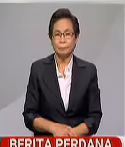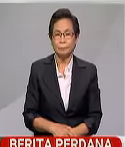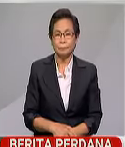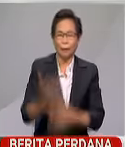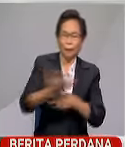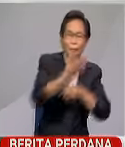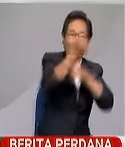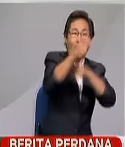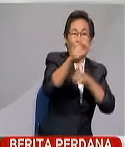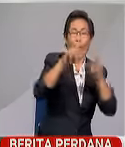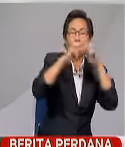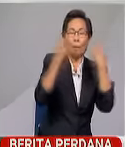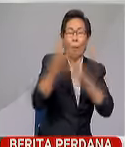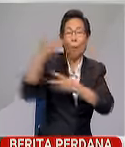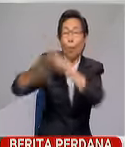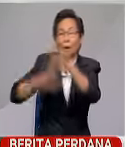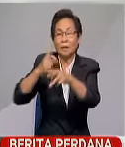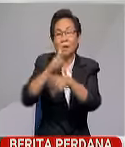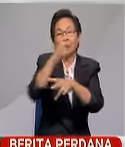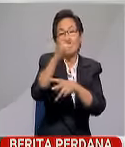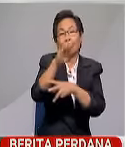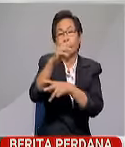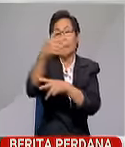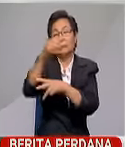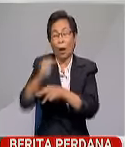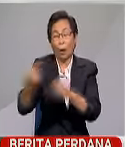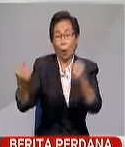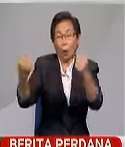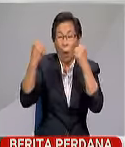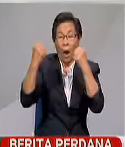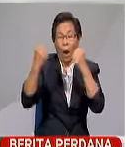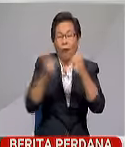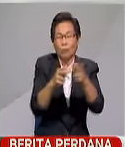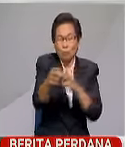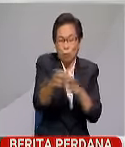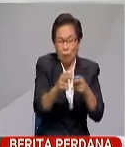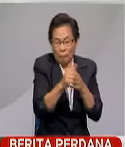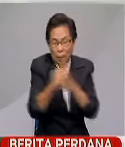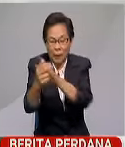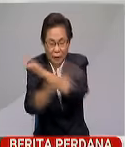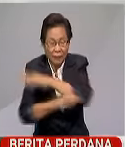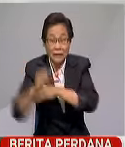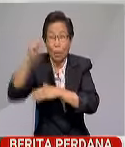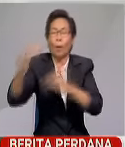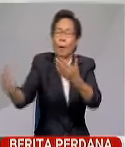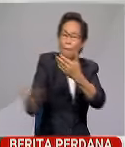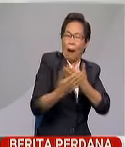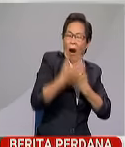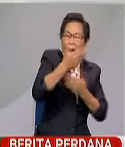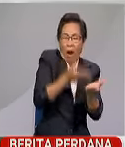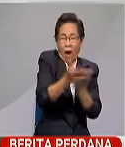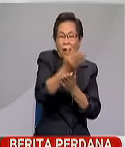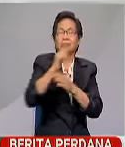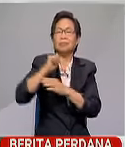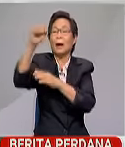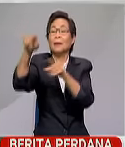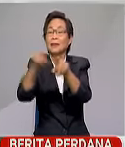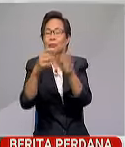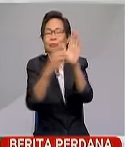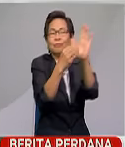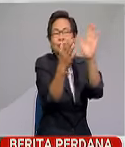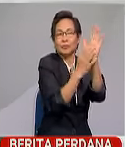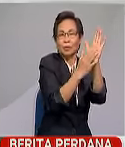Kemenangan calon parti warisan di Kimanis akan memperkasa usaha kepimpinan negeri untuk mengembalikan hak-hak Sabah seperti yang